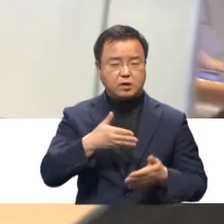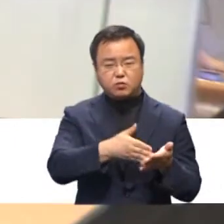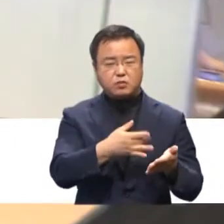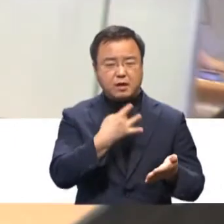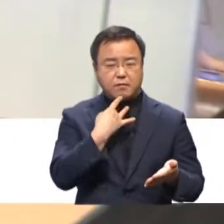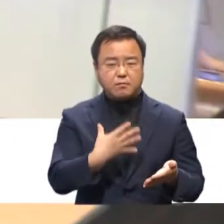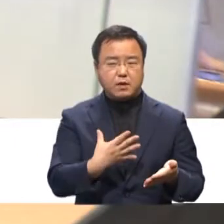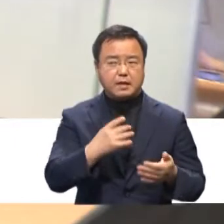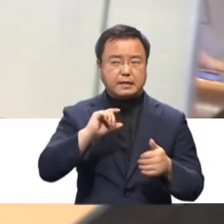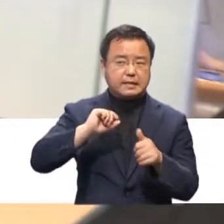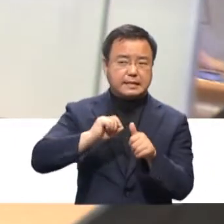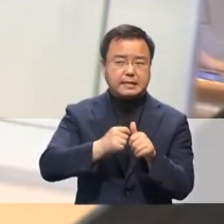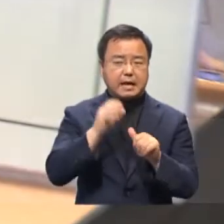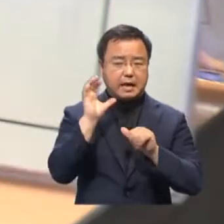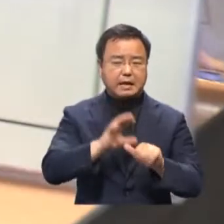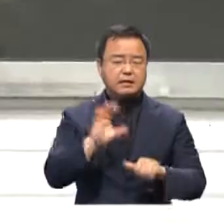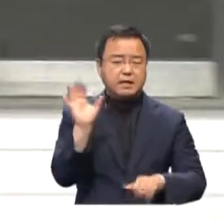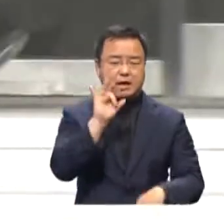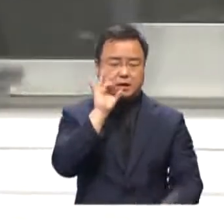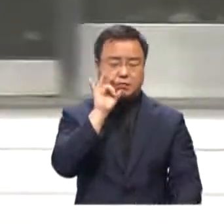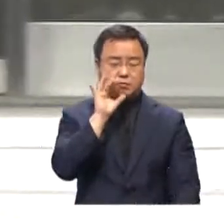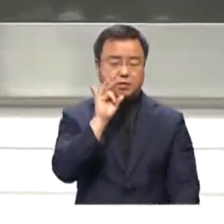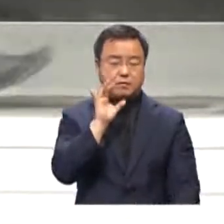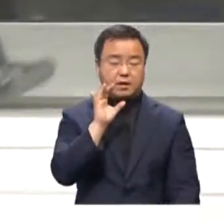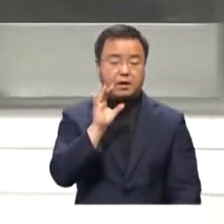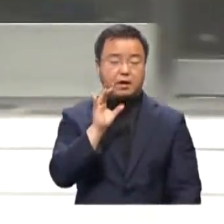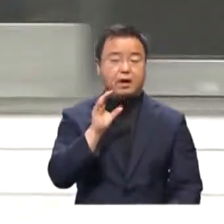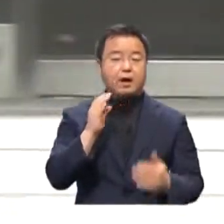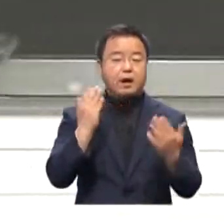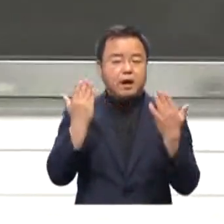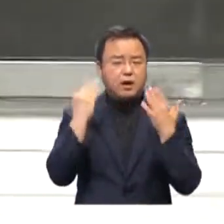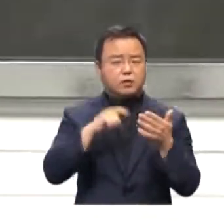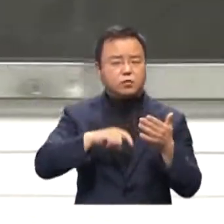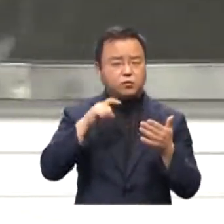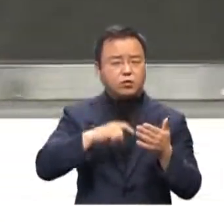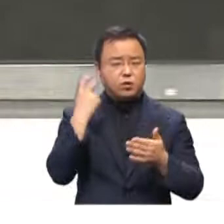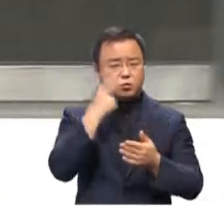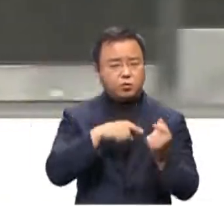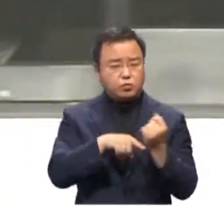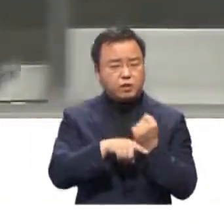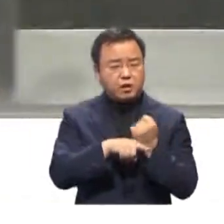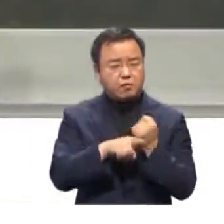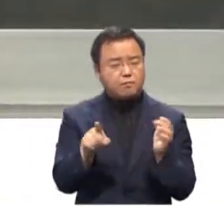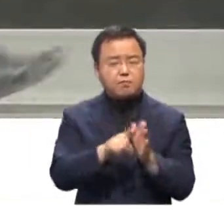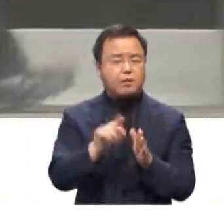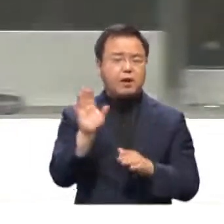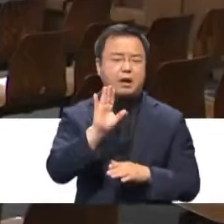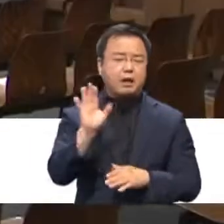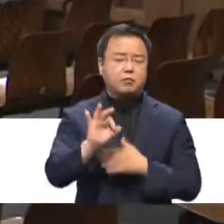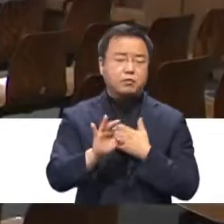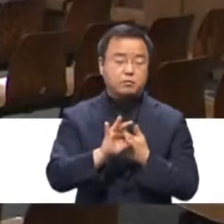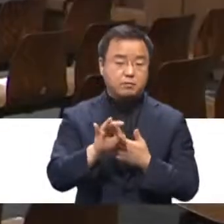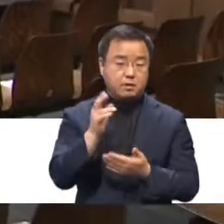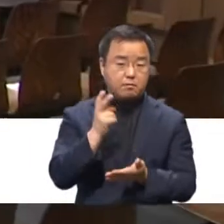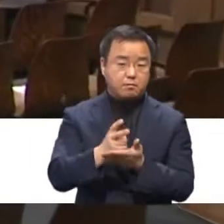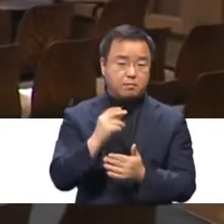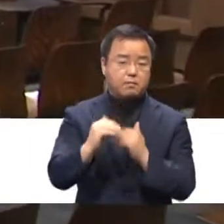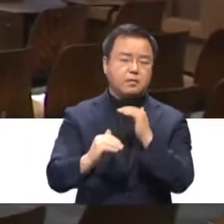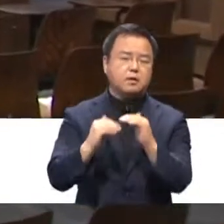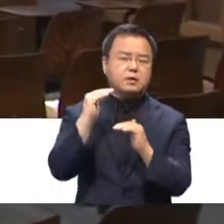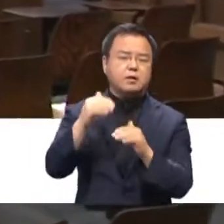강제할 수 없기 때문입니다 학내 조 사 례 믿을 수 없다면 법적 절차를 밟는 수도 있지만 쉬운 일은